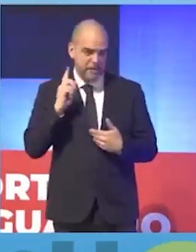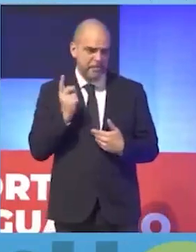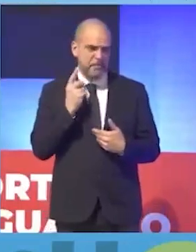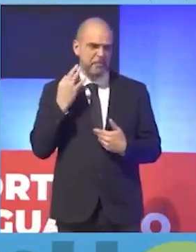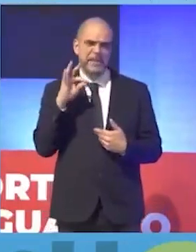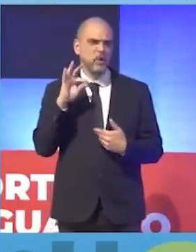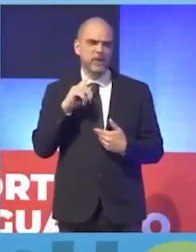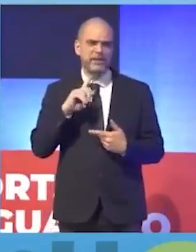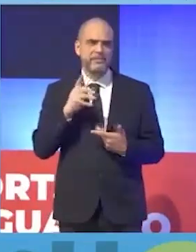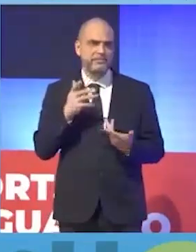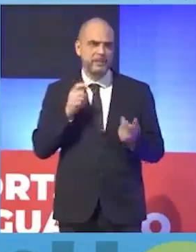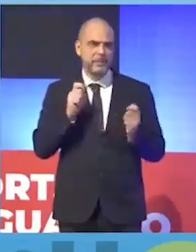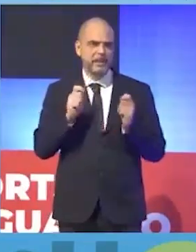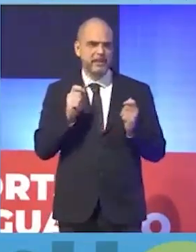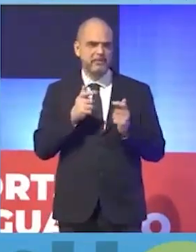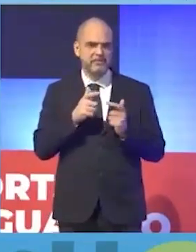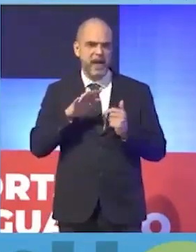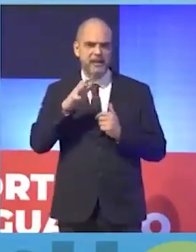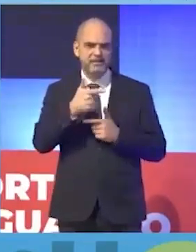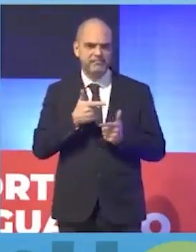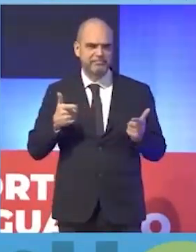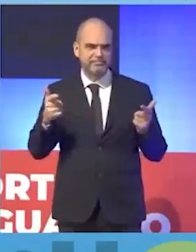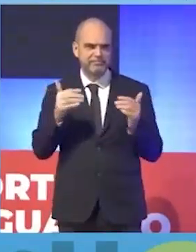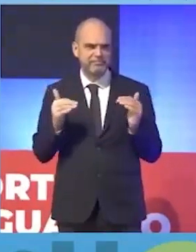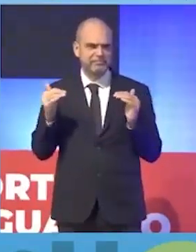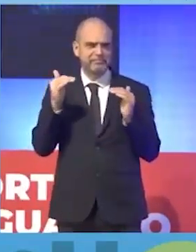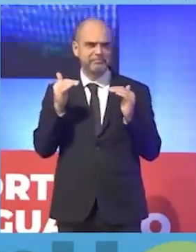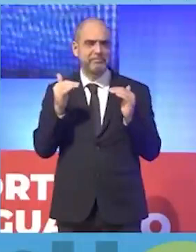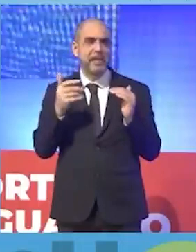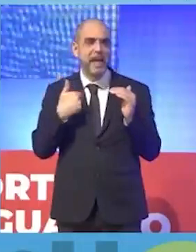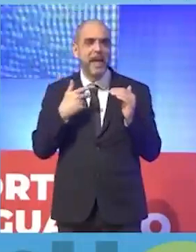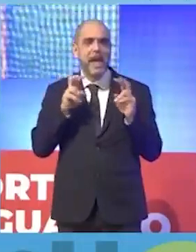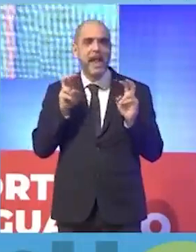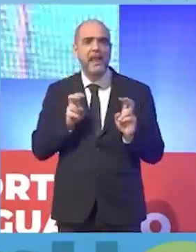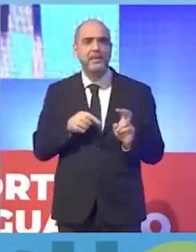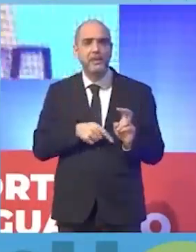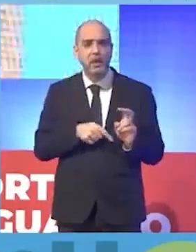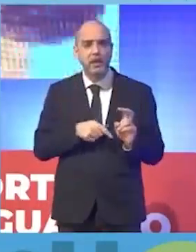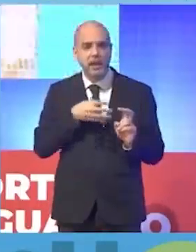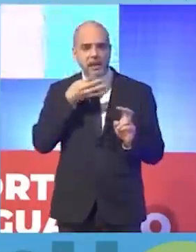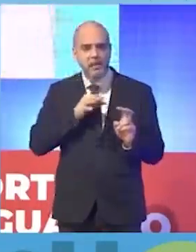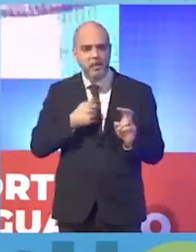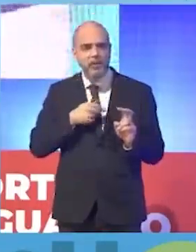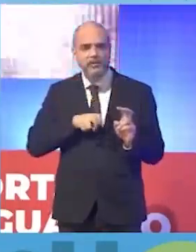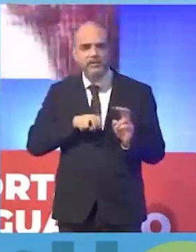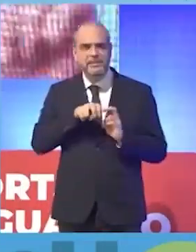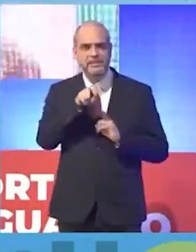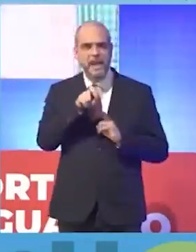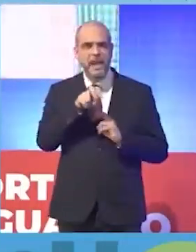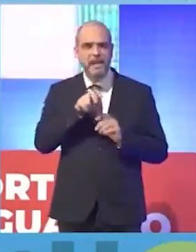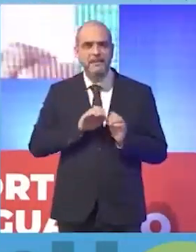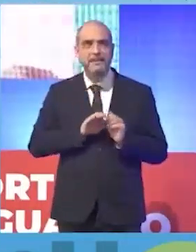mercato, è elettronica e mi permette di fare le scale in salita, non so se avete visto che le faccio una dopo